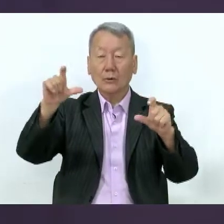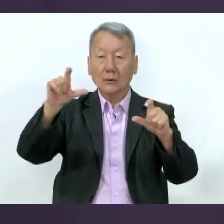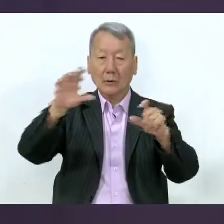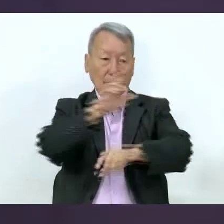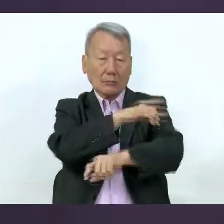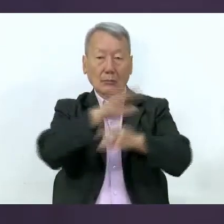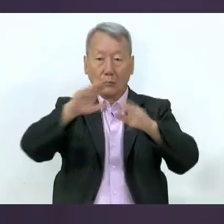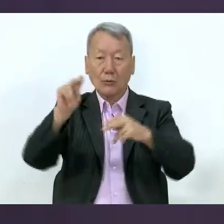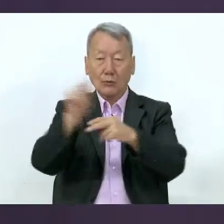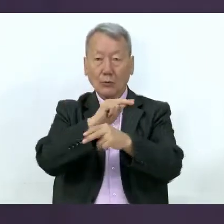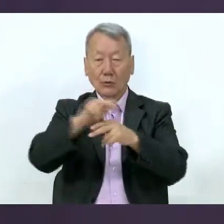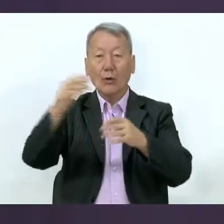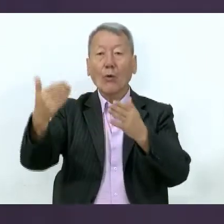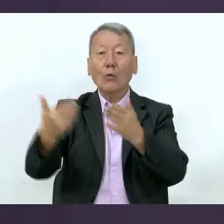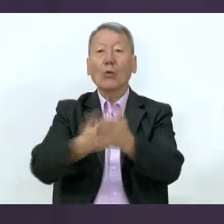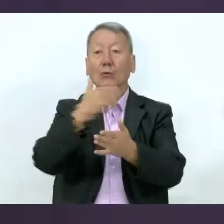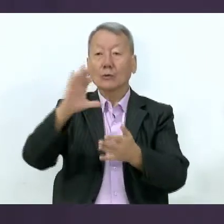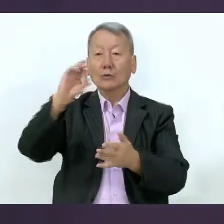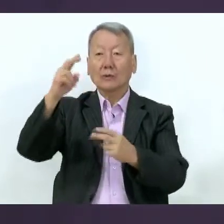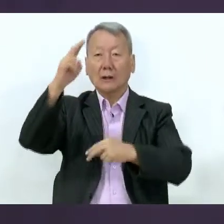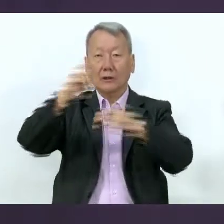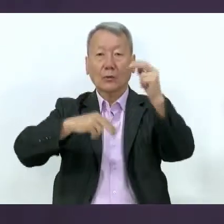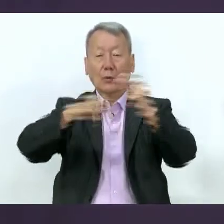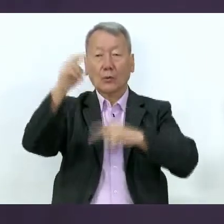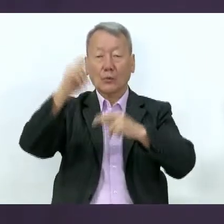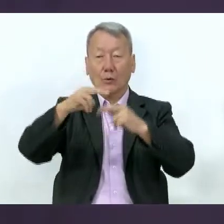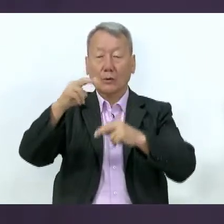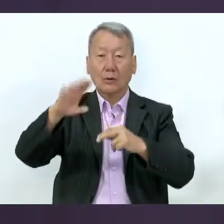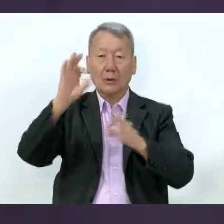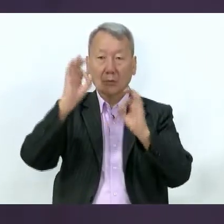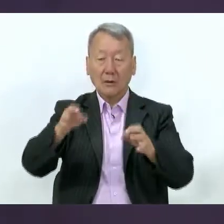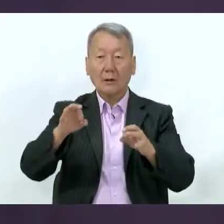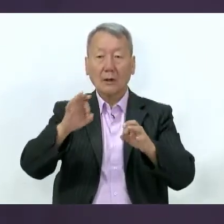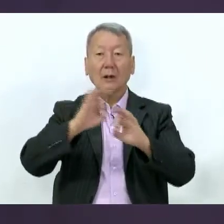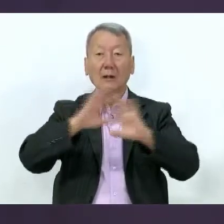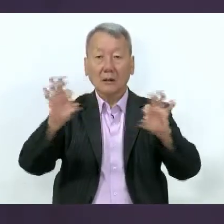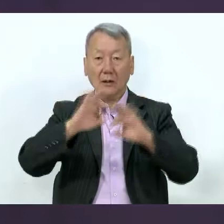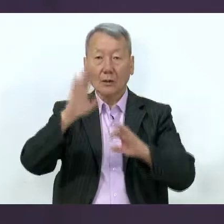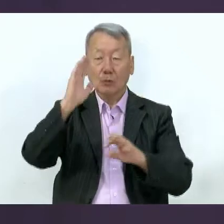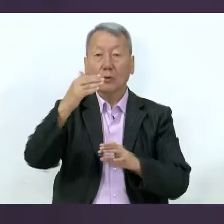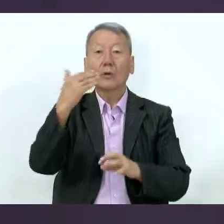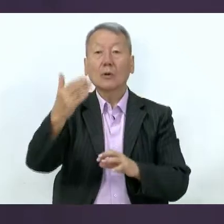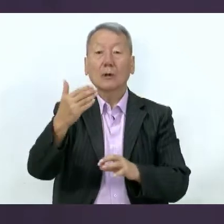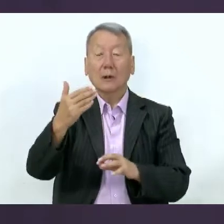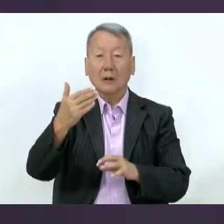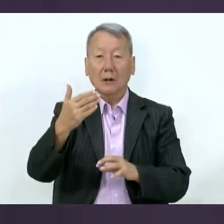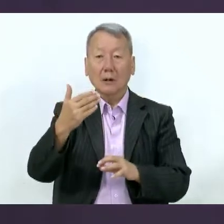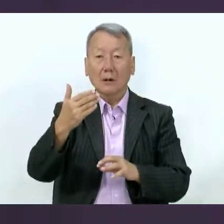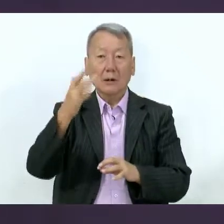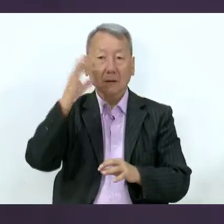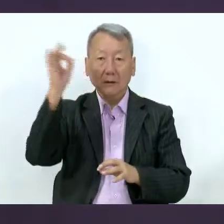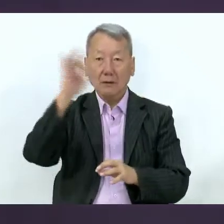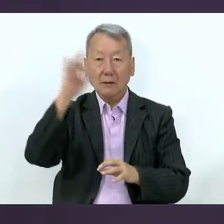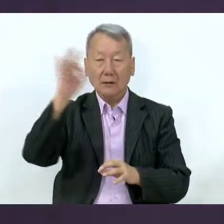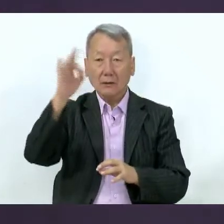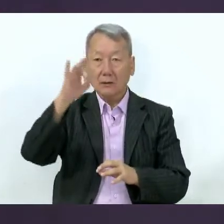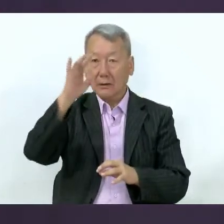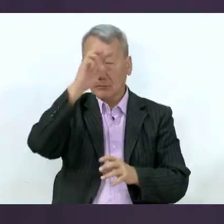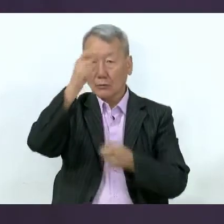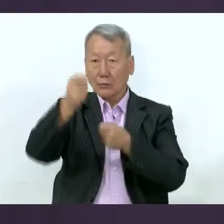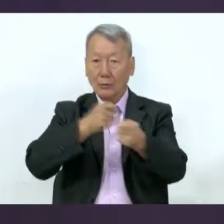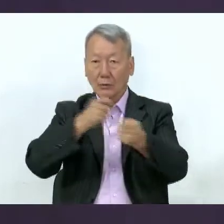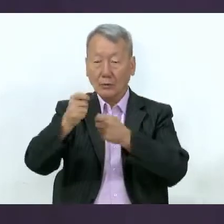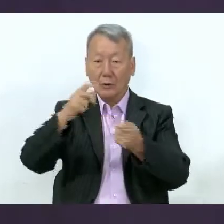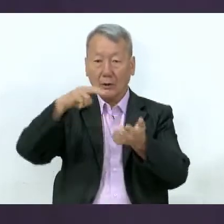қаналарды оңды, жаңы социалдығы объекттердің құрылышу туралы брифингті аштайыз. Бұл бойын чәстерге Қырғыз Республикасының өкметіне